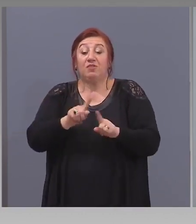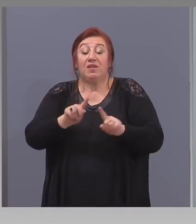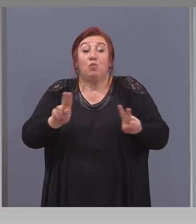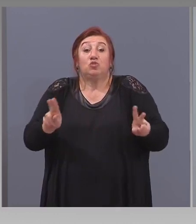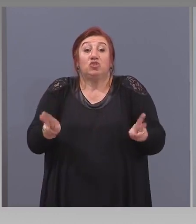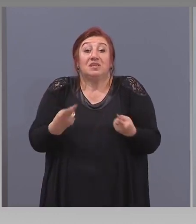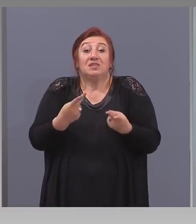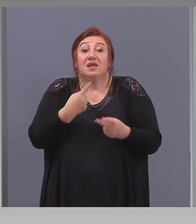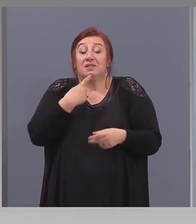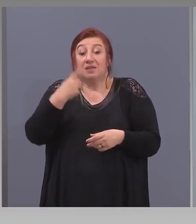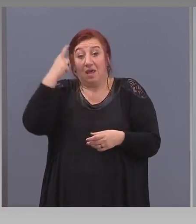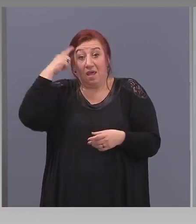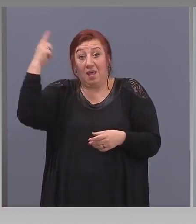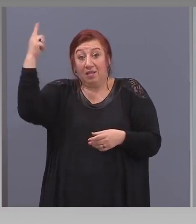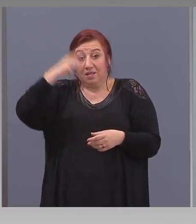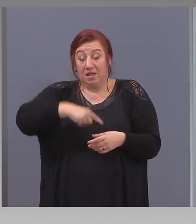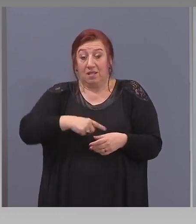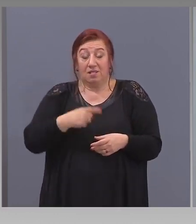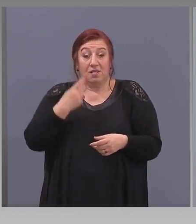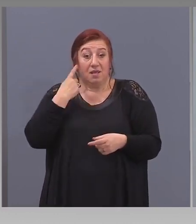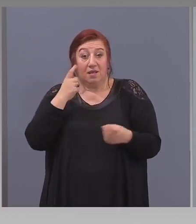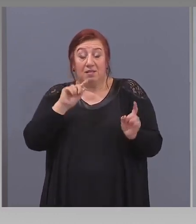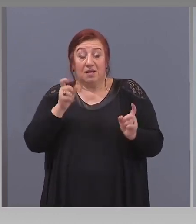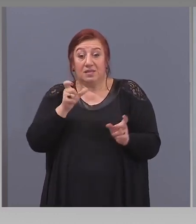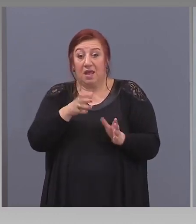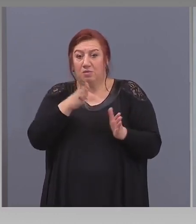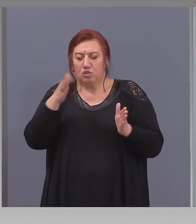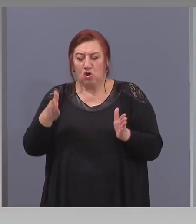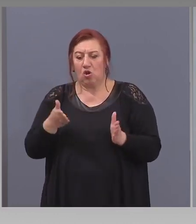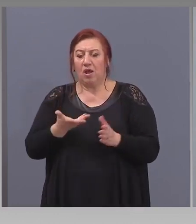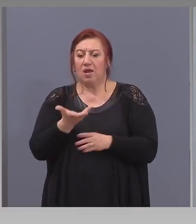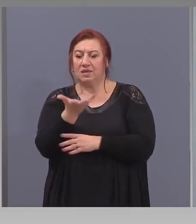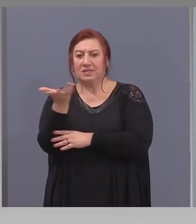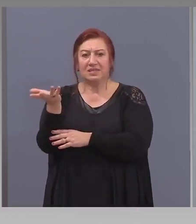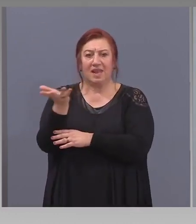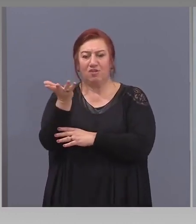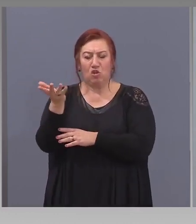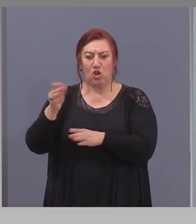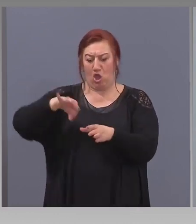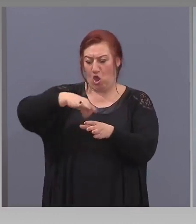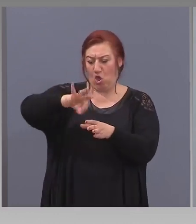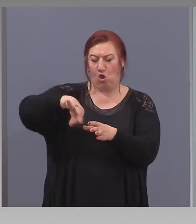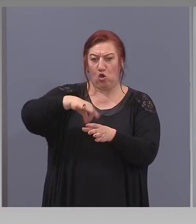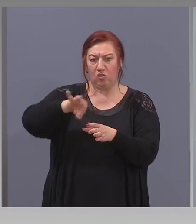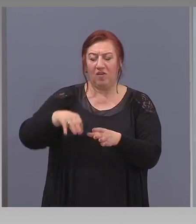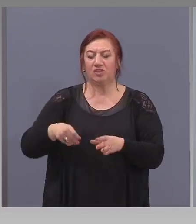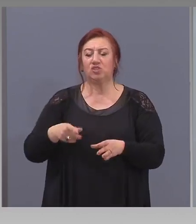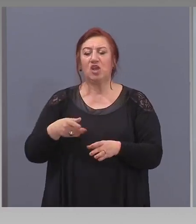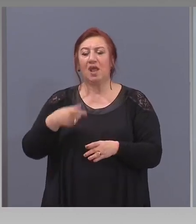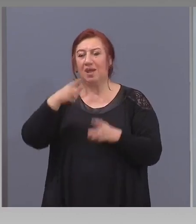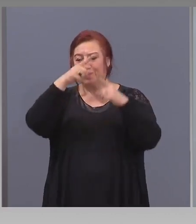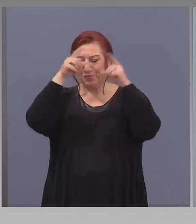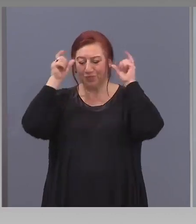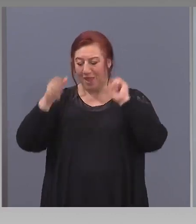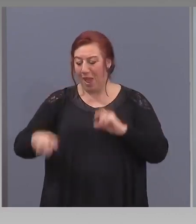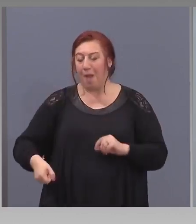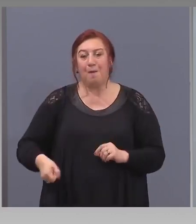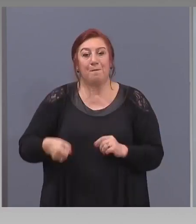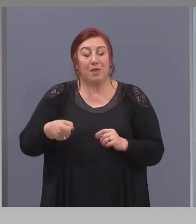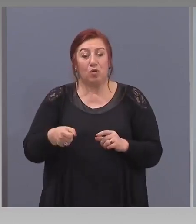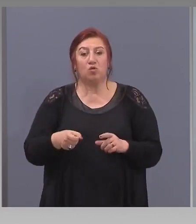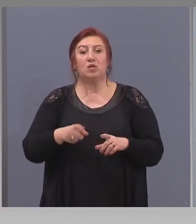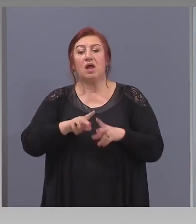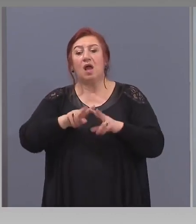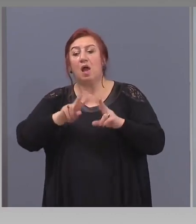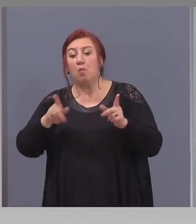ден, защото не знаеме срока. Сервитьори, готвачи, пикола. Може сега да се вкарат социалните системи през този